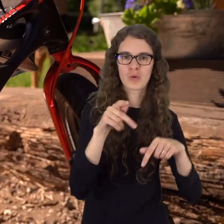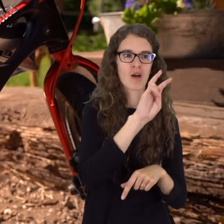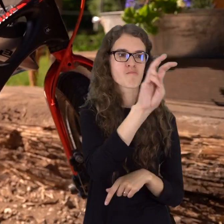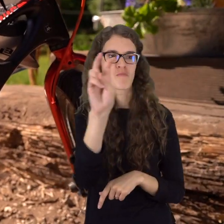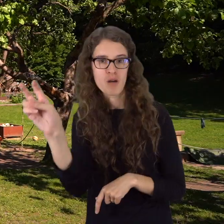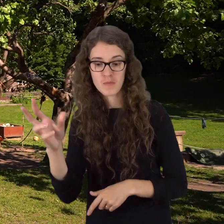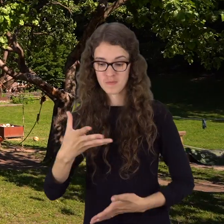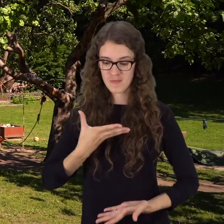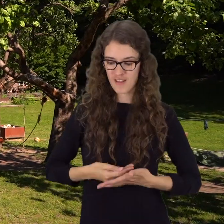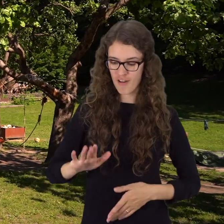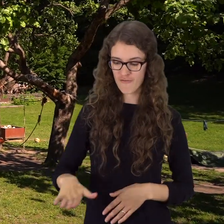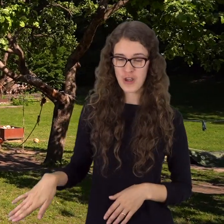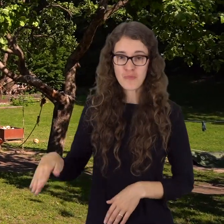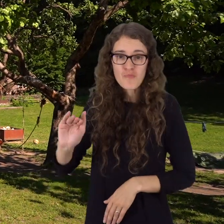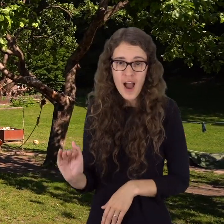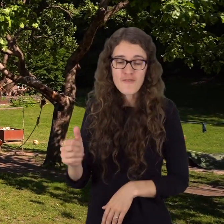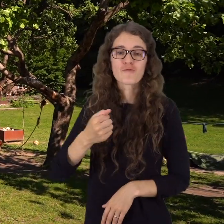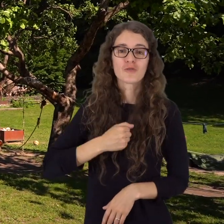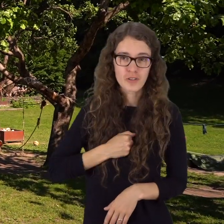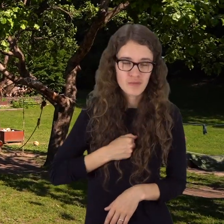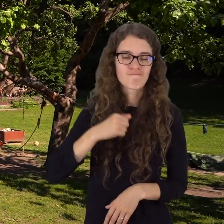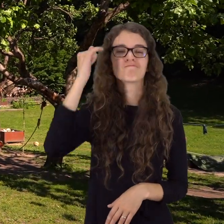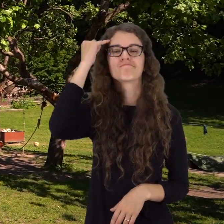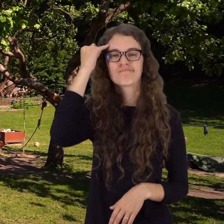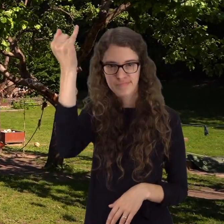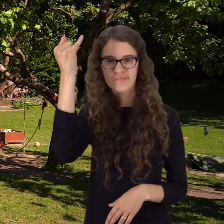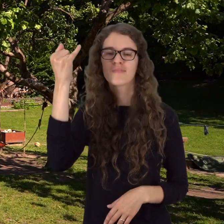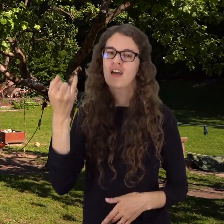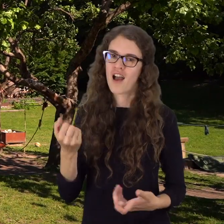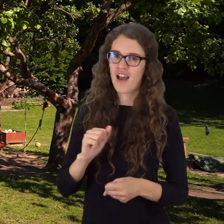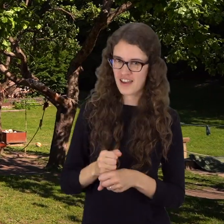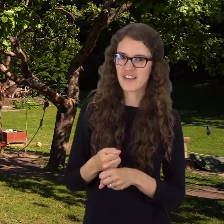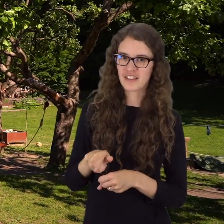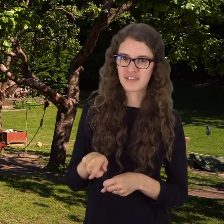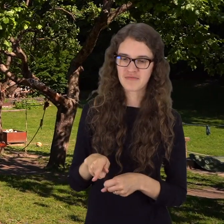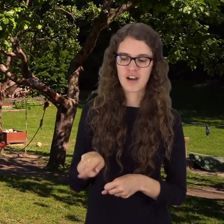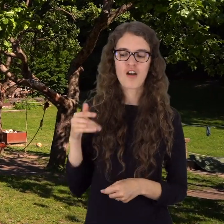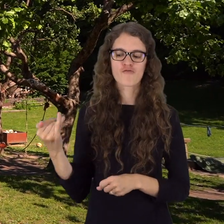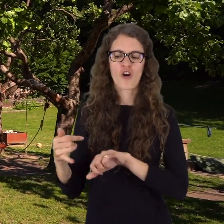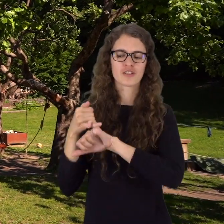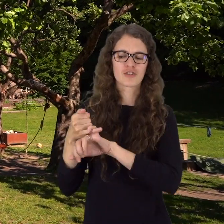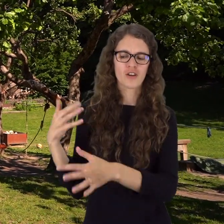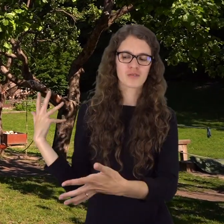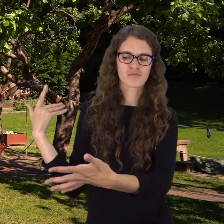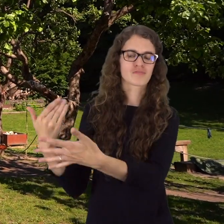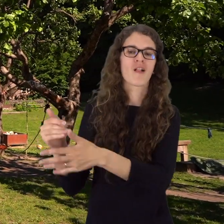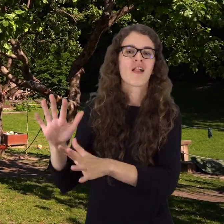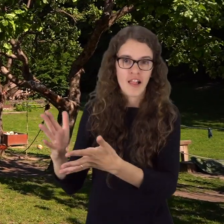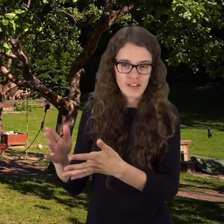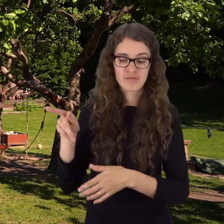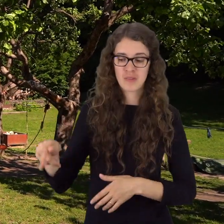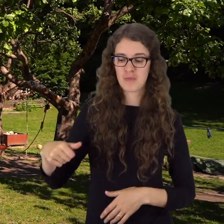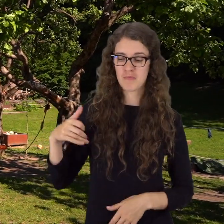turėdamas vaikus, labai mažus, sugalvojo, kad tokia irgi priešistorė, kiek jisai dažnai irgi papasakoja,